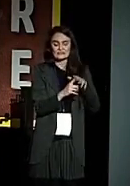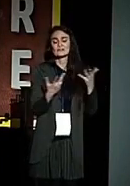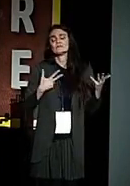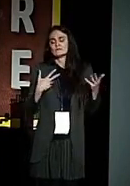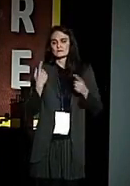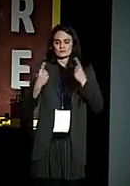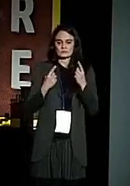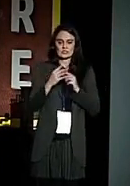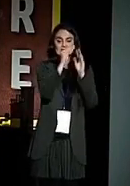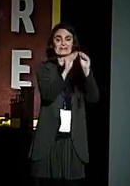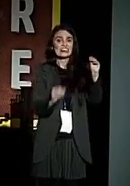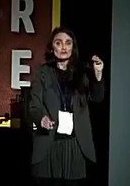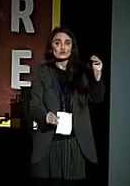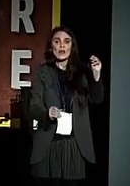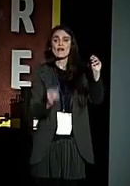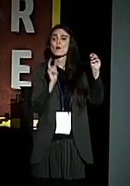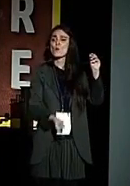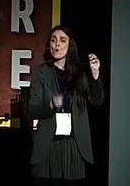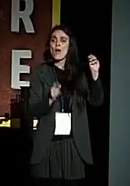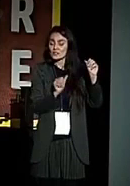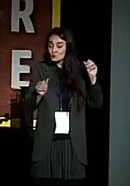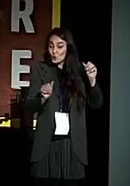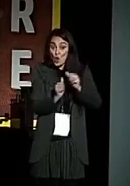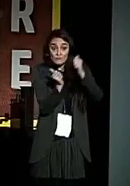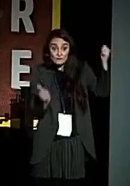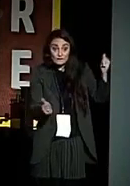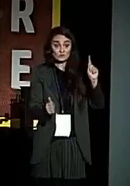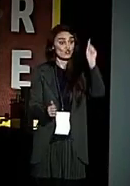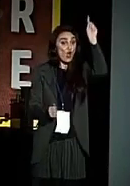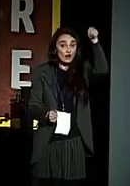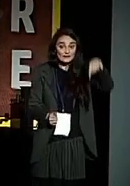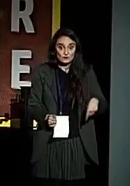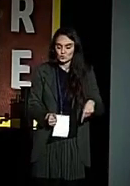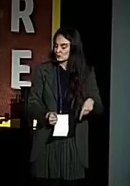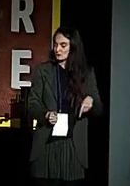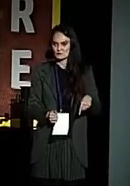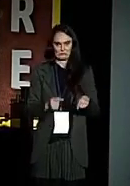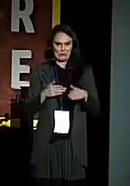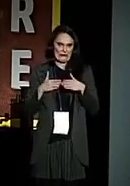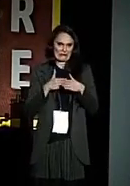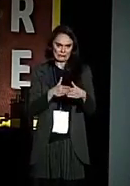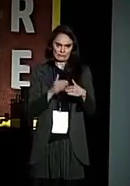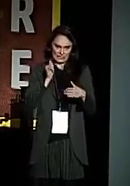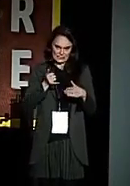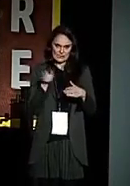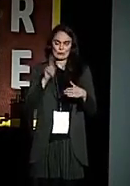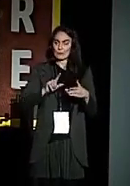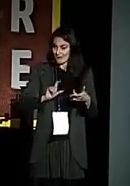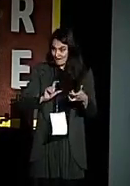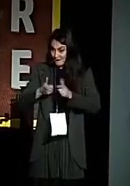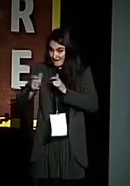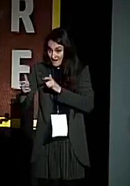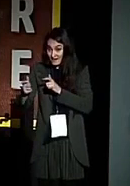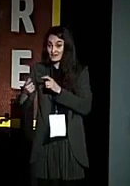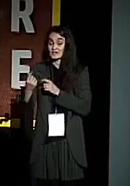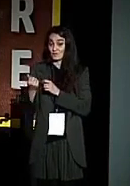che non riguarda soltanto la frattura storica tra nord e sud, che è il primo limite da rimuovere per rilanciare lo sviluppo italiano,